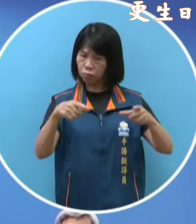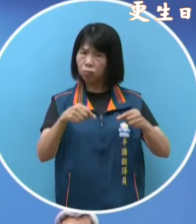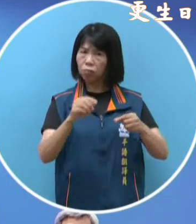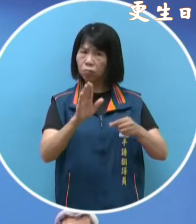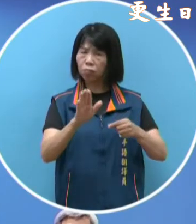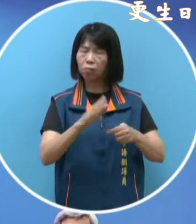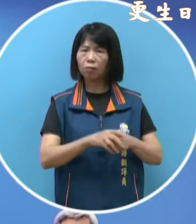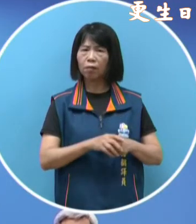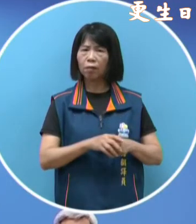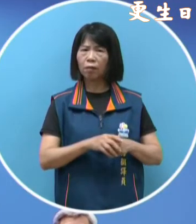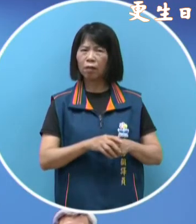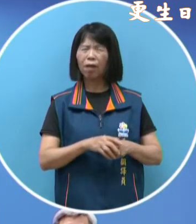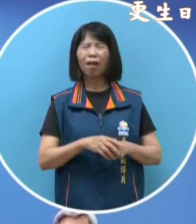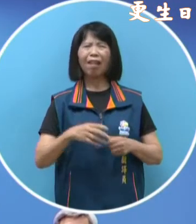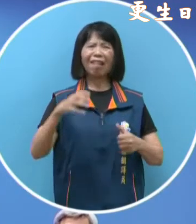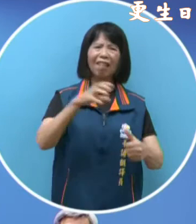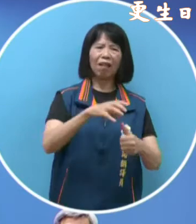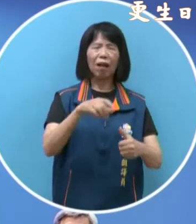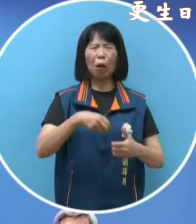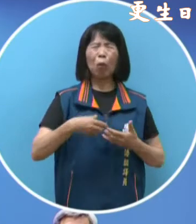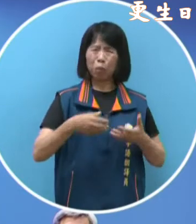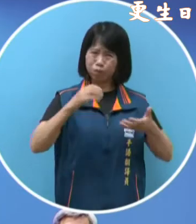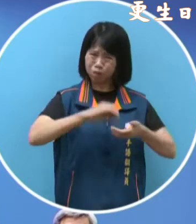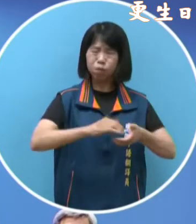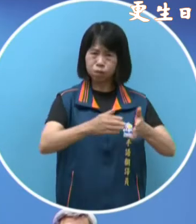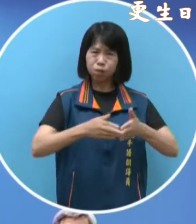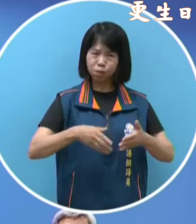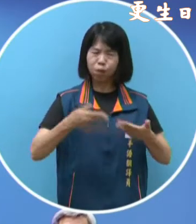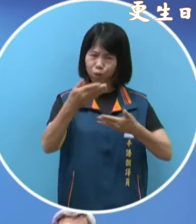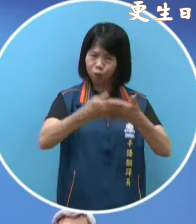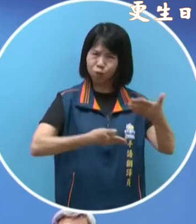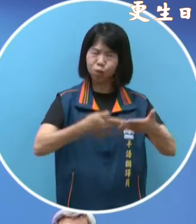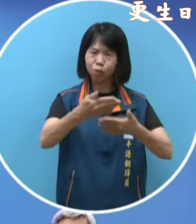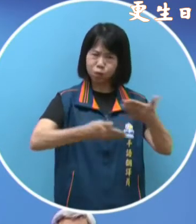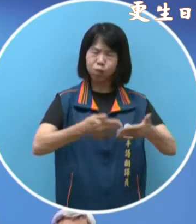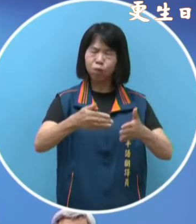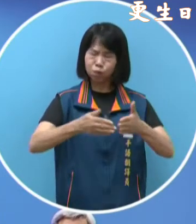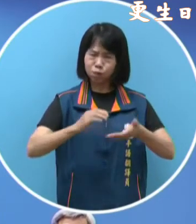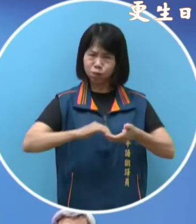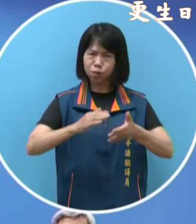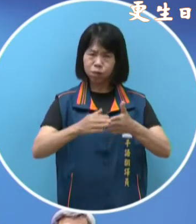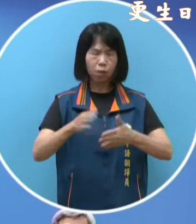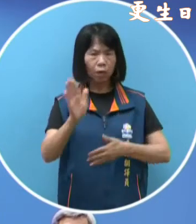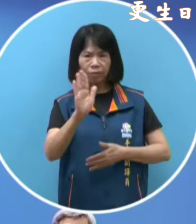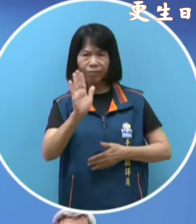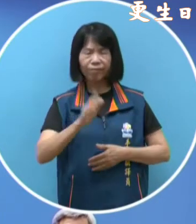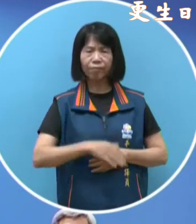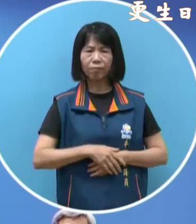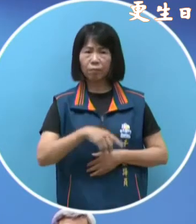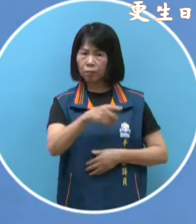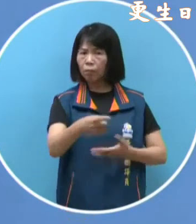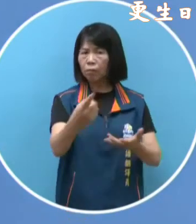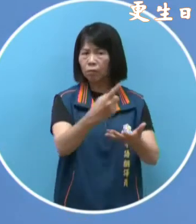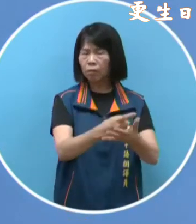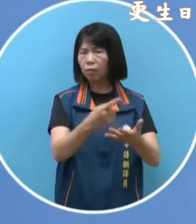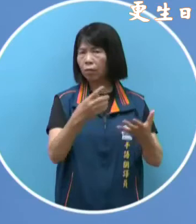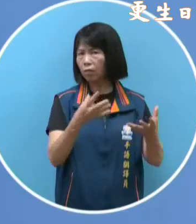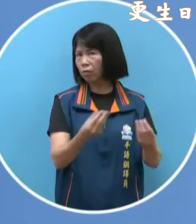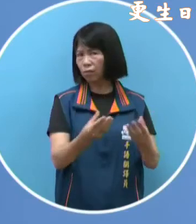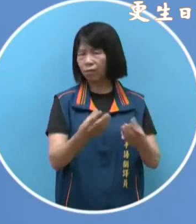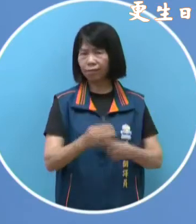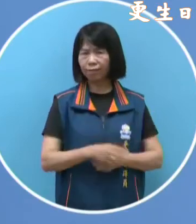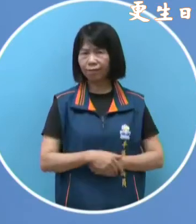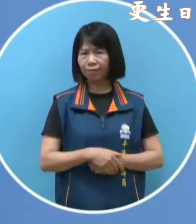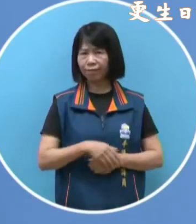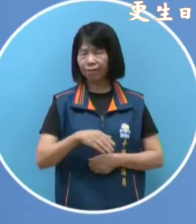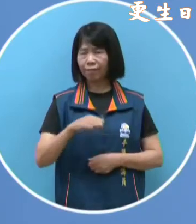哦，不要勉强那个店家哈，说一定要来配合收这个餐券，因为他们没有参加我们的招募，只